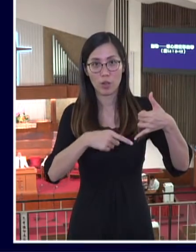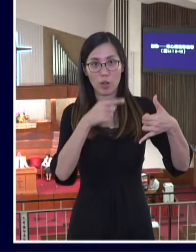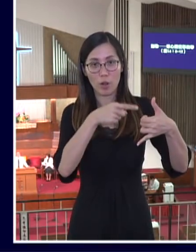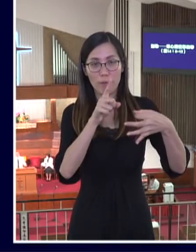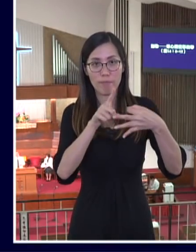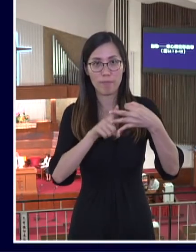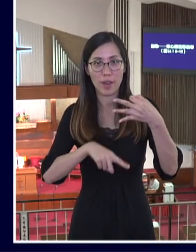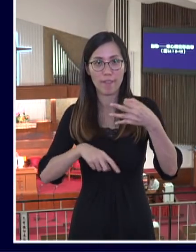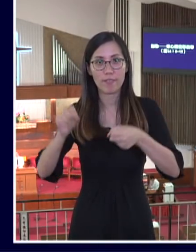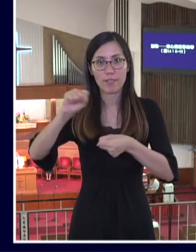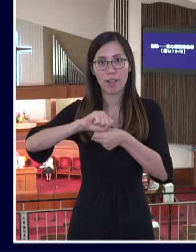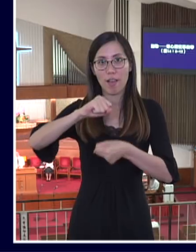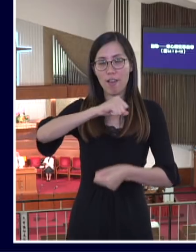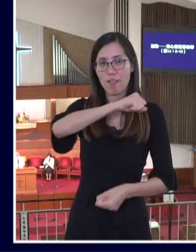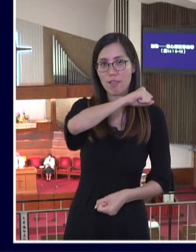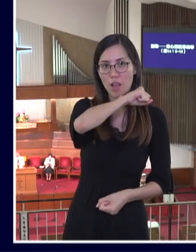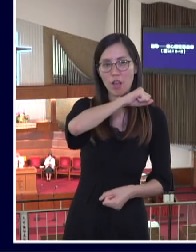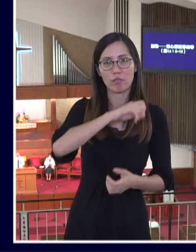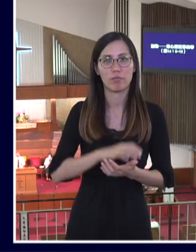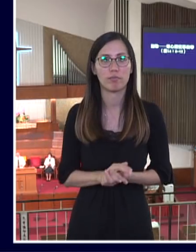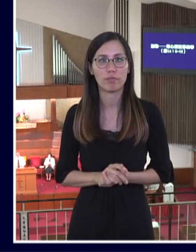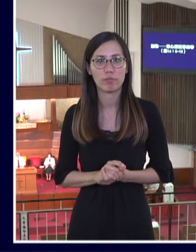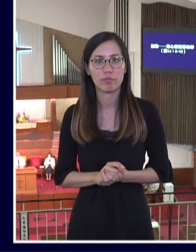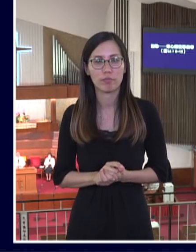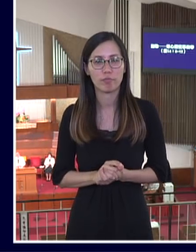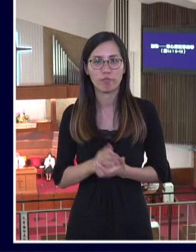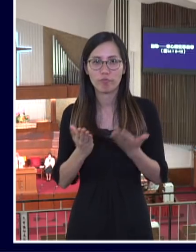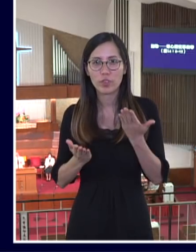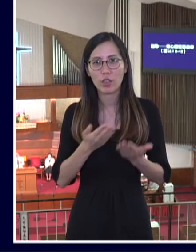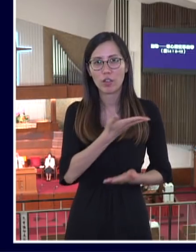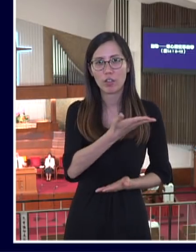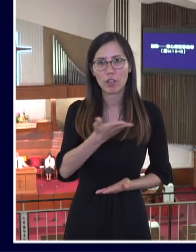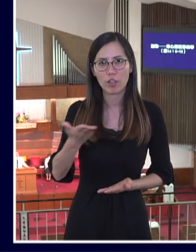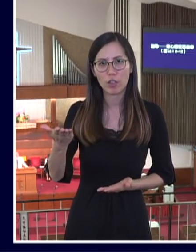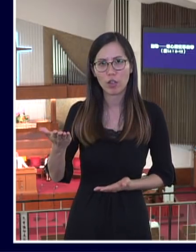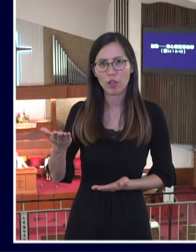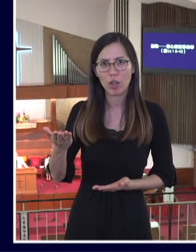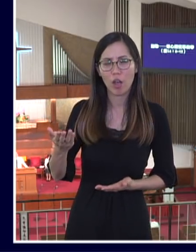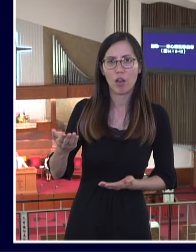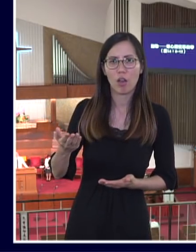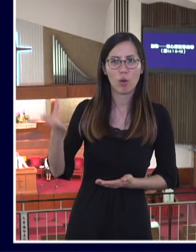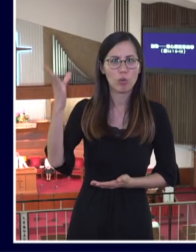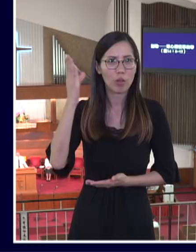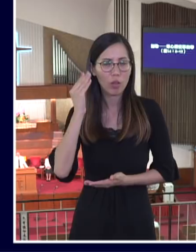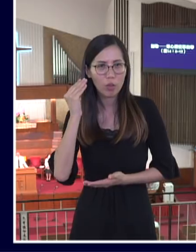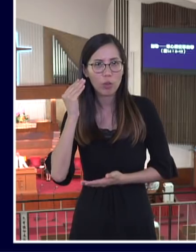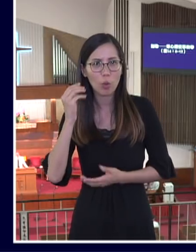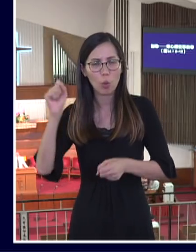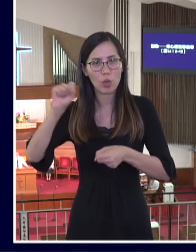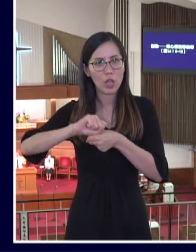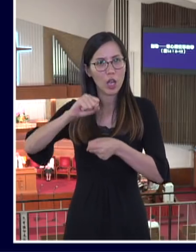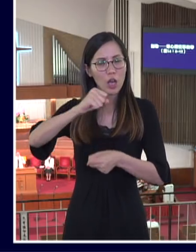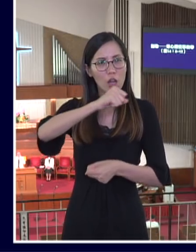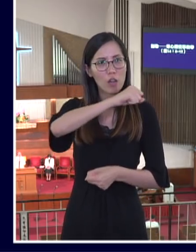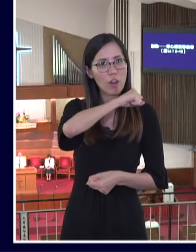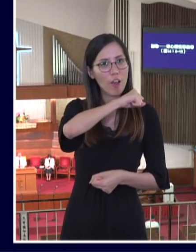多的弟兄姊妹來說，迦勒一想起就會想起約書亞。同樣就是約書亞和